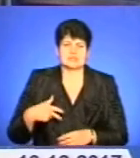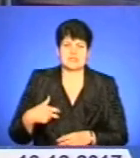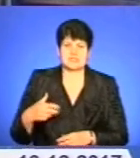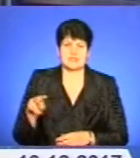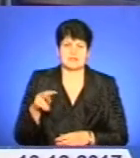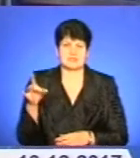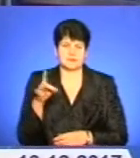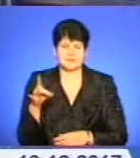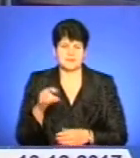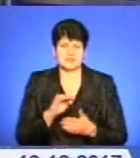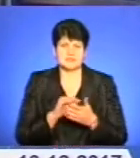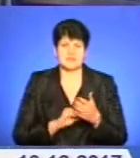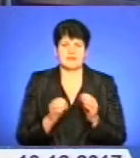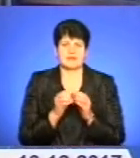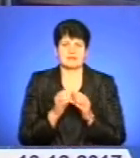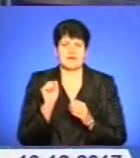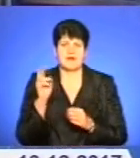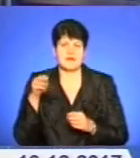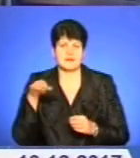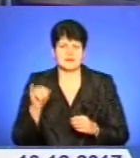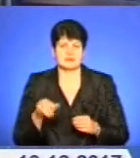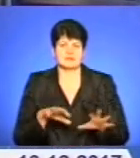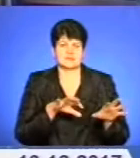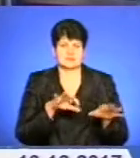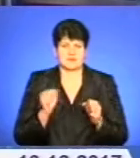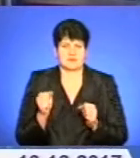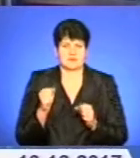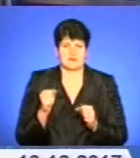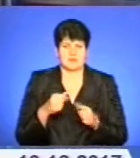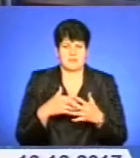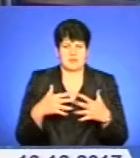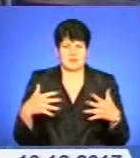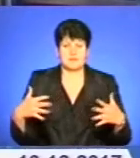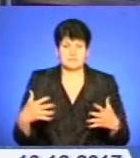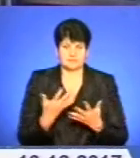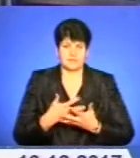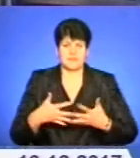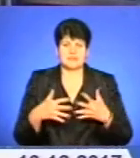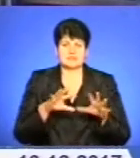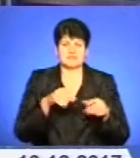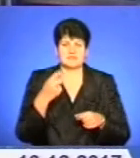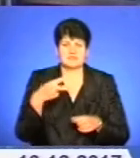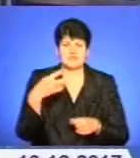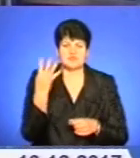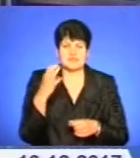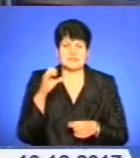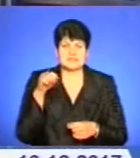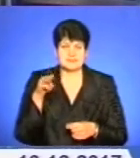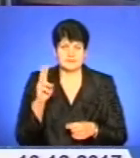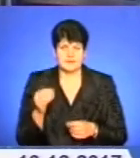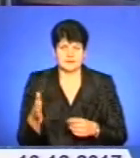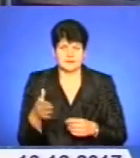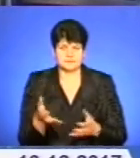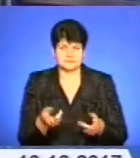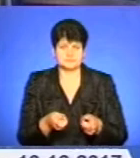Склали 10 актів виявлення і вилучення безгосподарського майна. Рибоохоронний патруль вилучив 24 сітки для риболовлі.